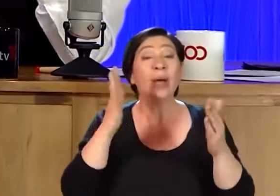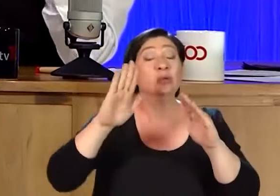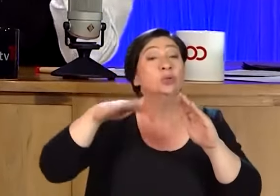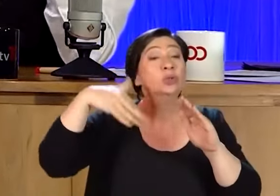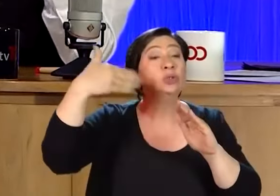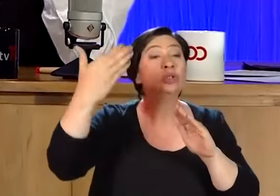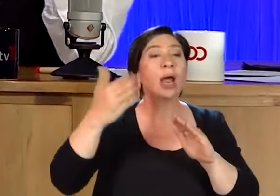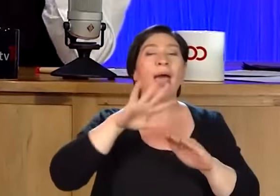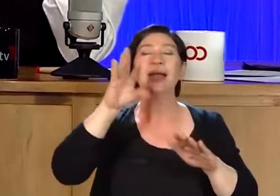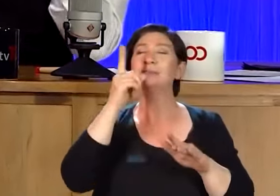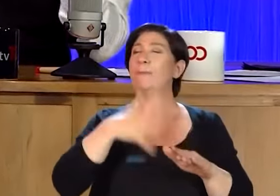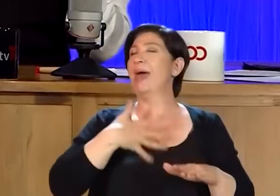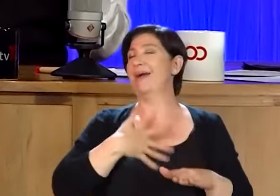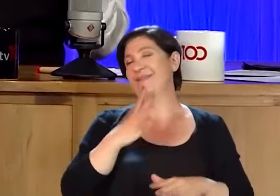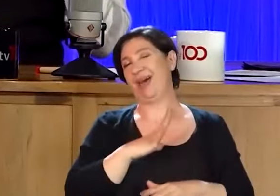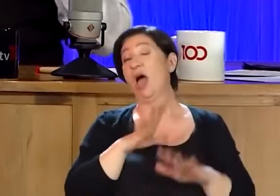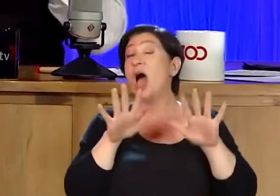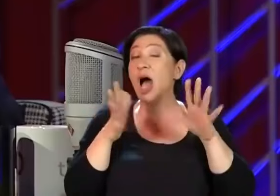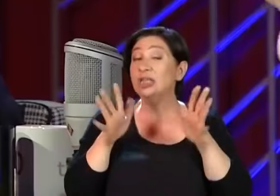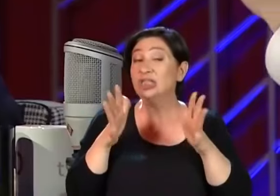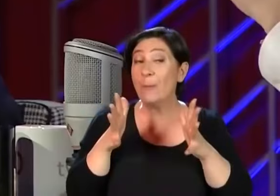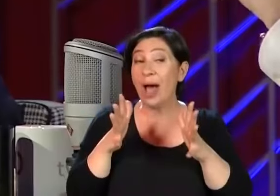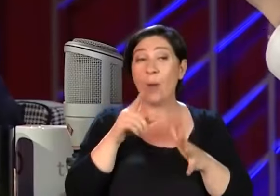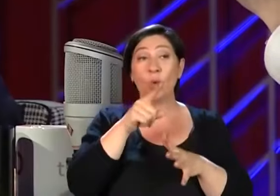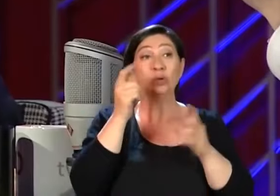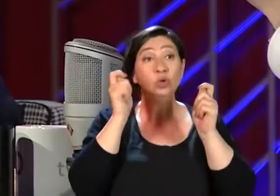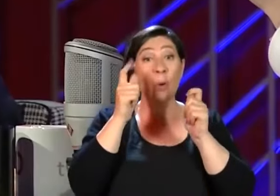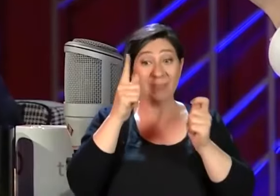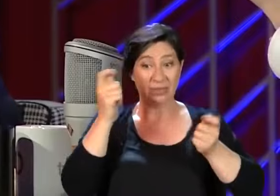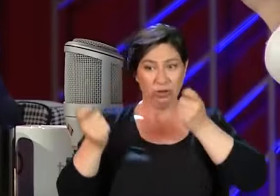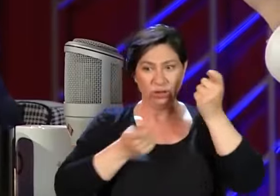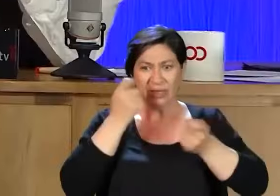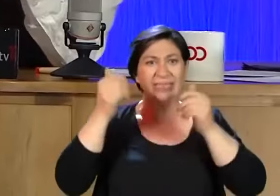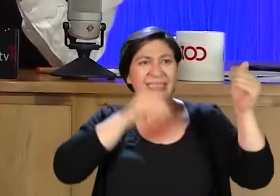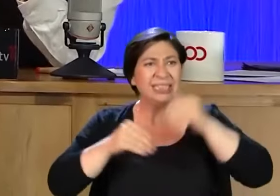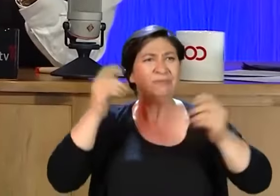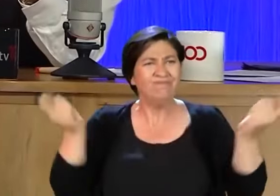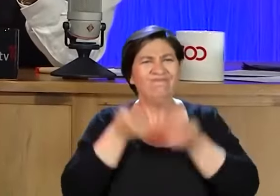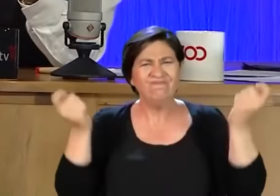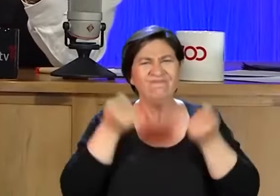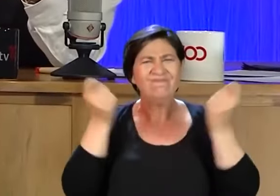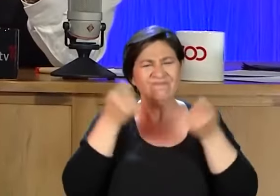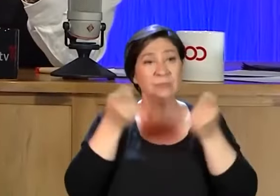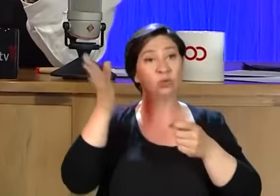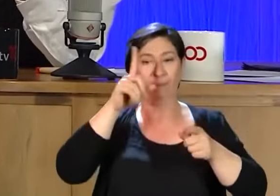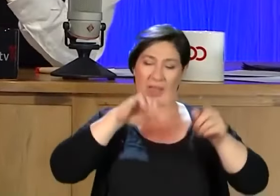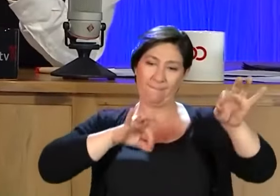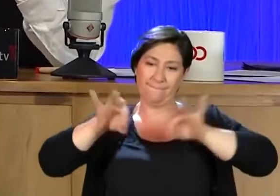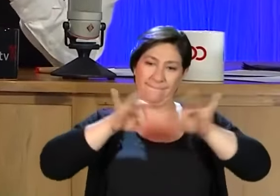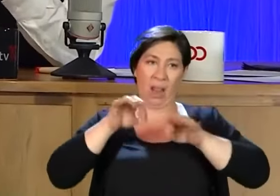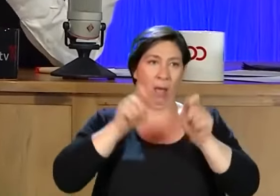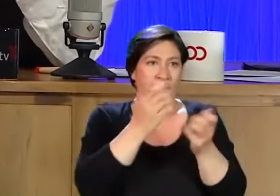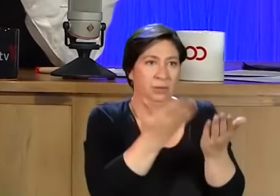sonra herkes şunu merak ediyor. Acaba bu kadar zorlu bir çalışmadan sonra siz de ya tekrar strateji yaptınız çünkü. Tabii